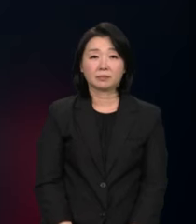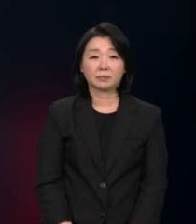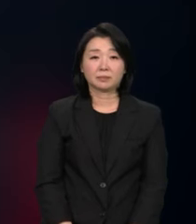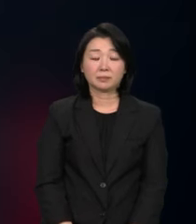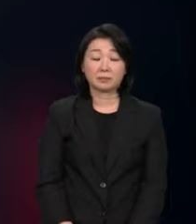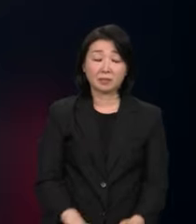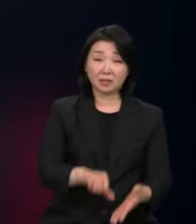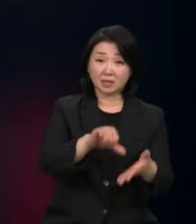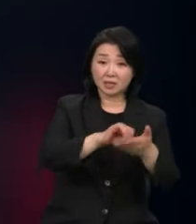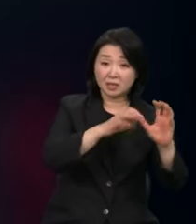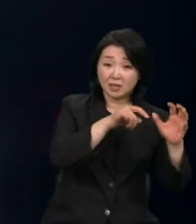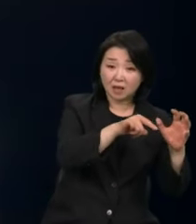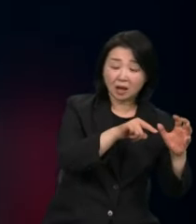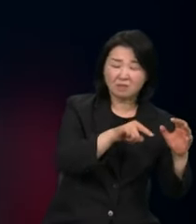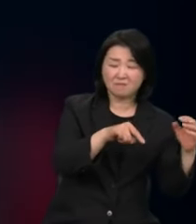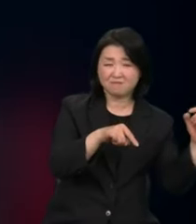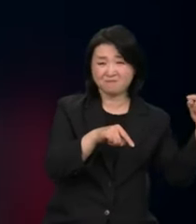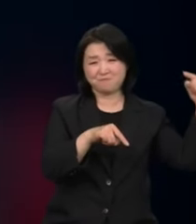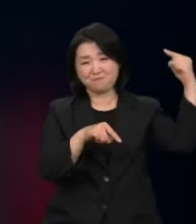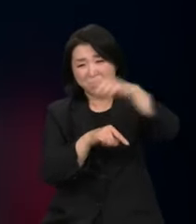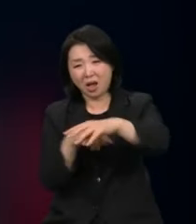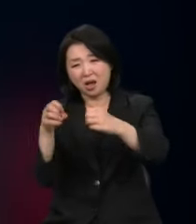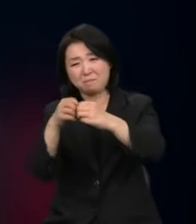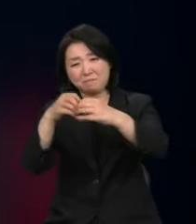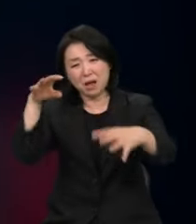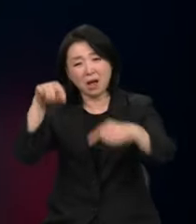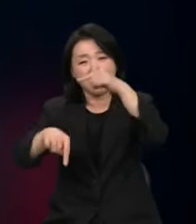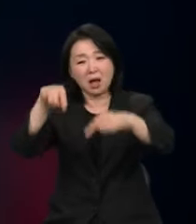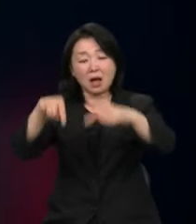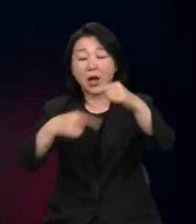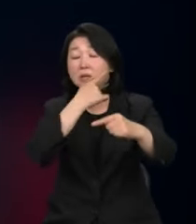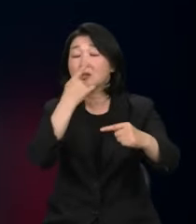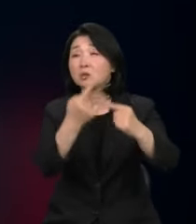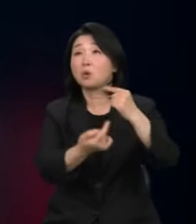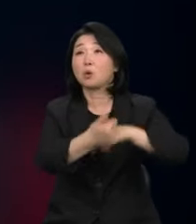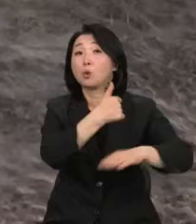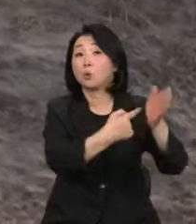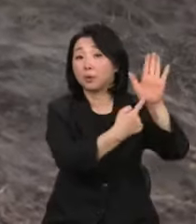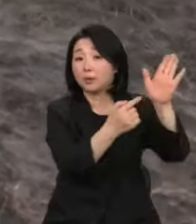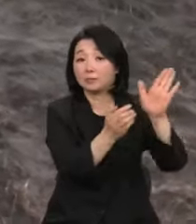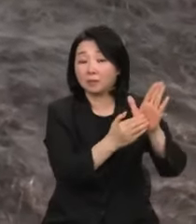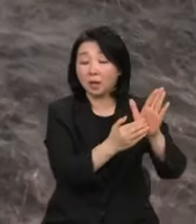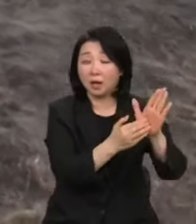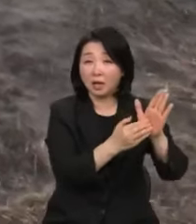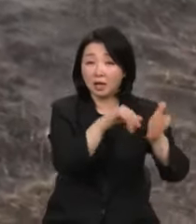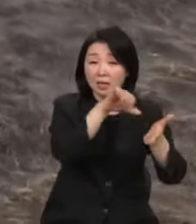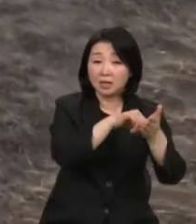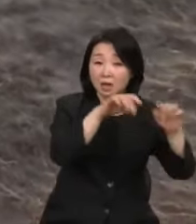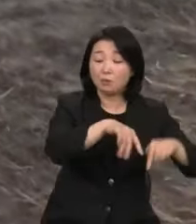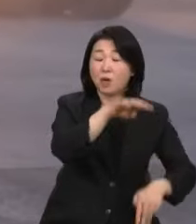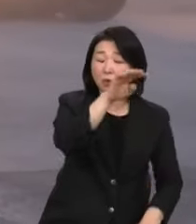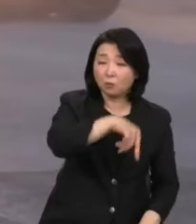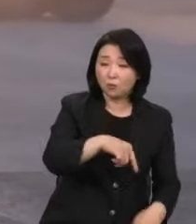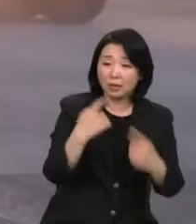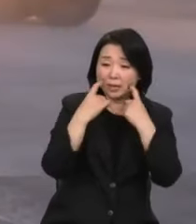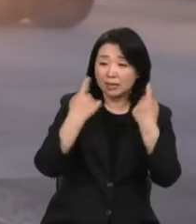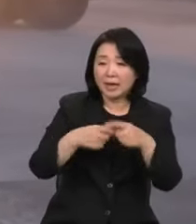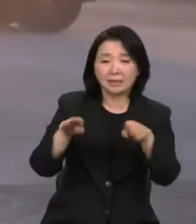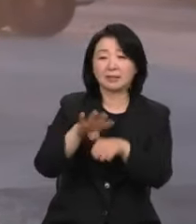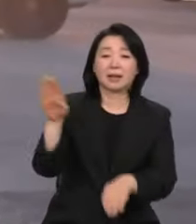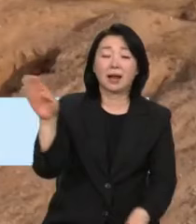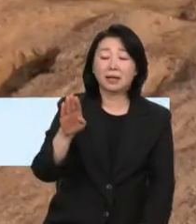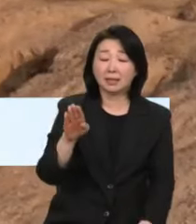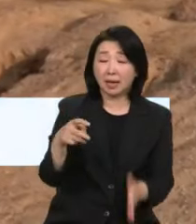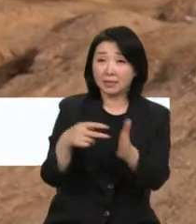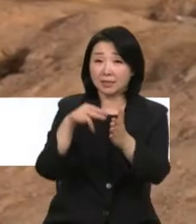이란 언론이 폭격 성공의 증거라며 공개한 영상입니다. 이란 외교부는 민간 시설은 목표가 아니었다며 시리아 내